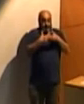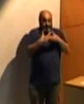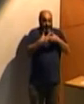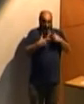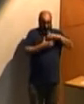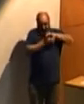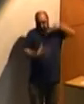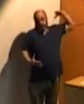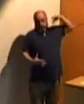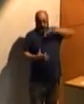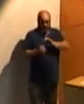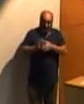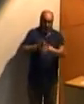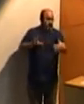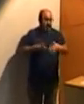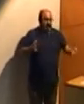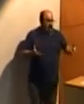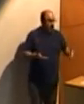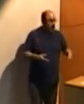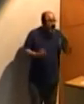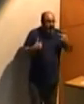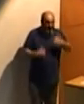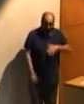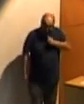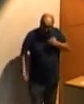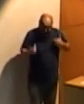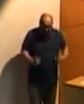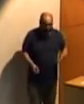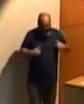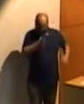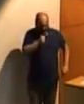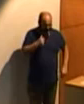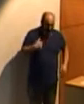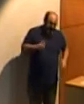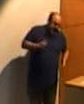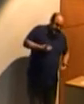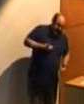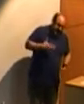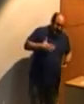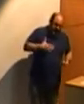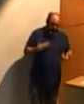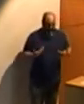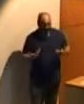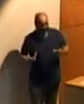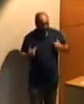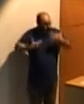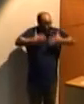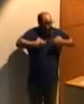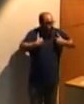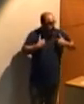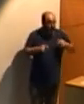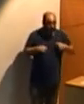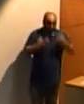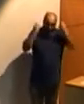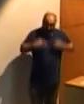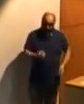avec moi même on peut ne pas apprécier on peut se trouver ceci ou cela on peut se faire du